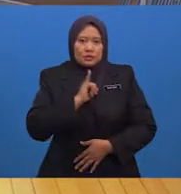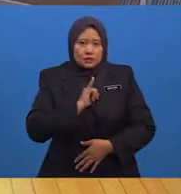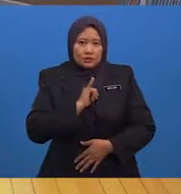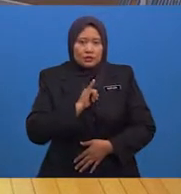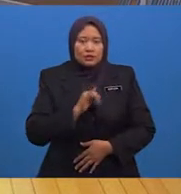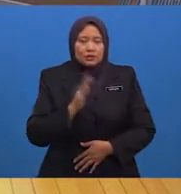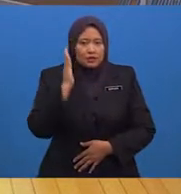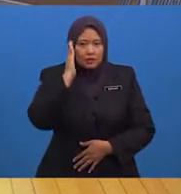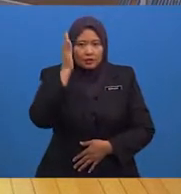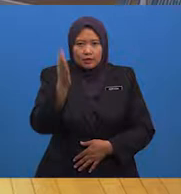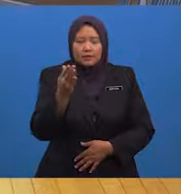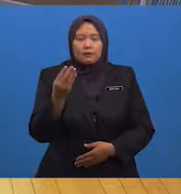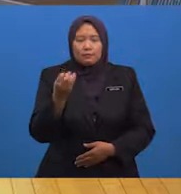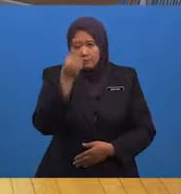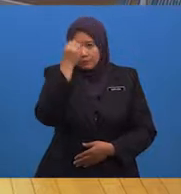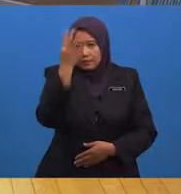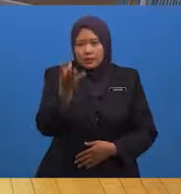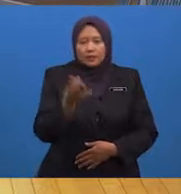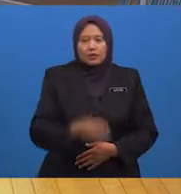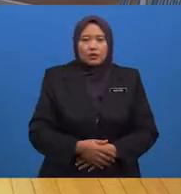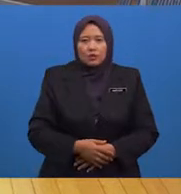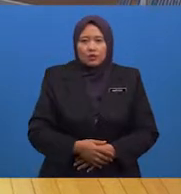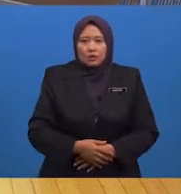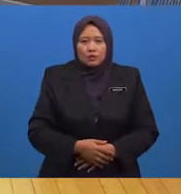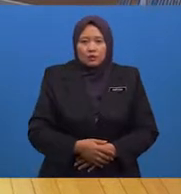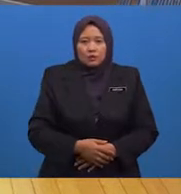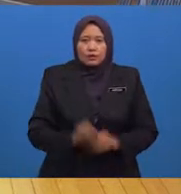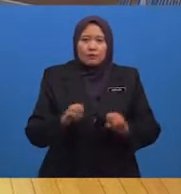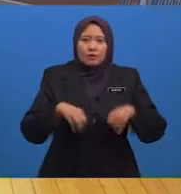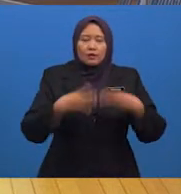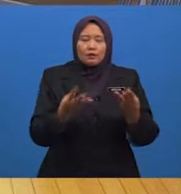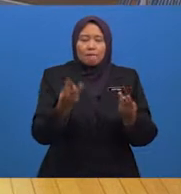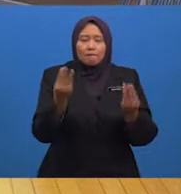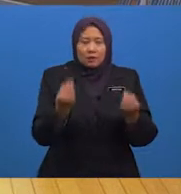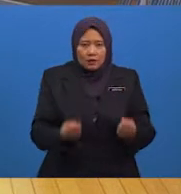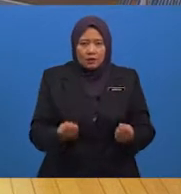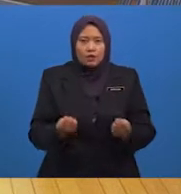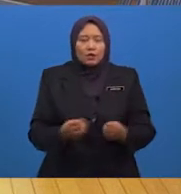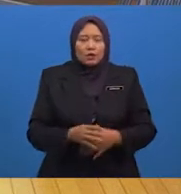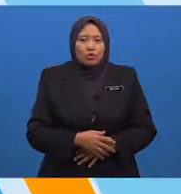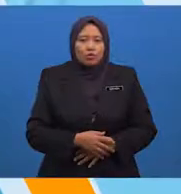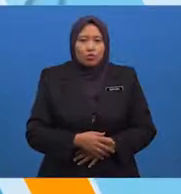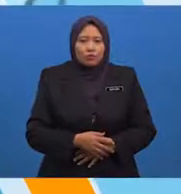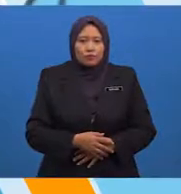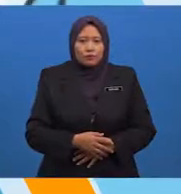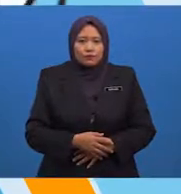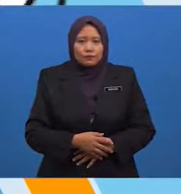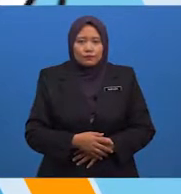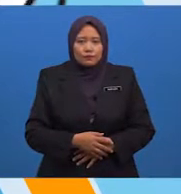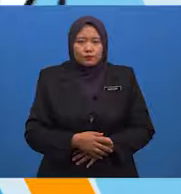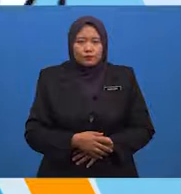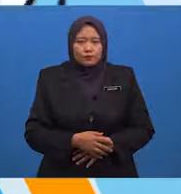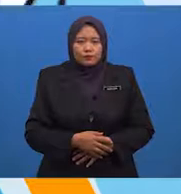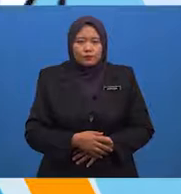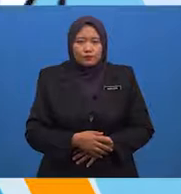cikgu memandu murid-murid mengkaji aspek tersebut melalui drama ini.